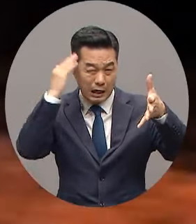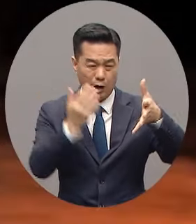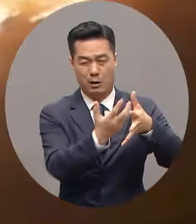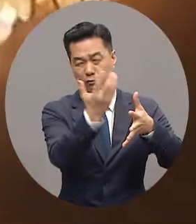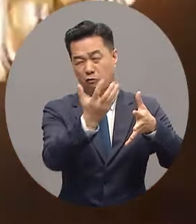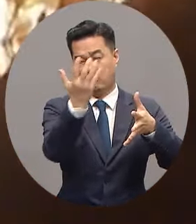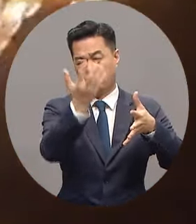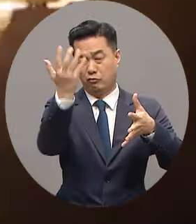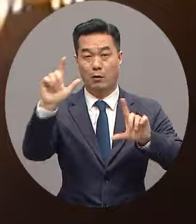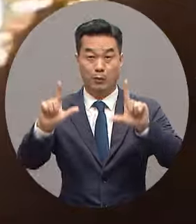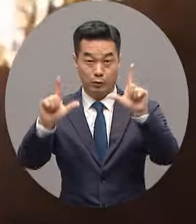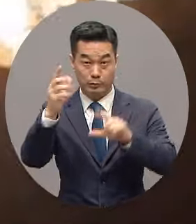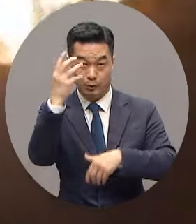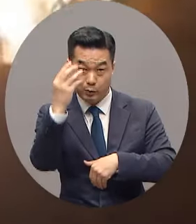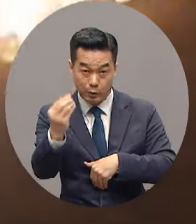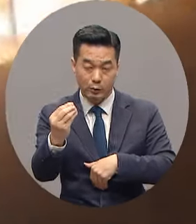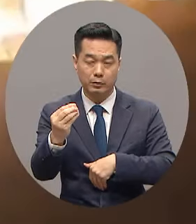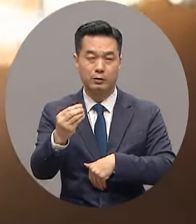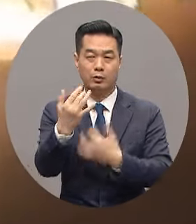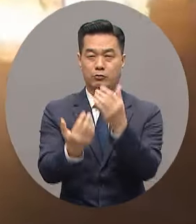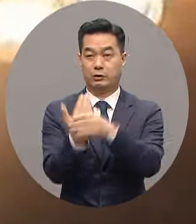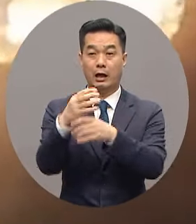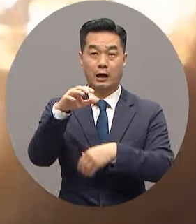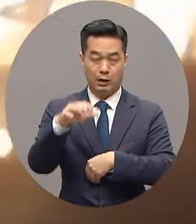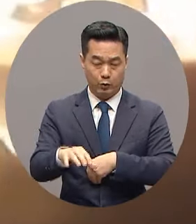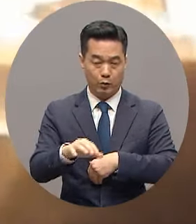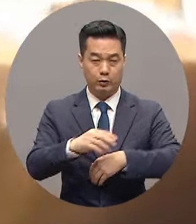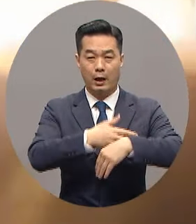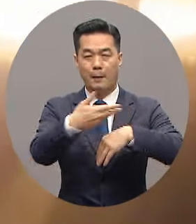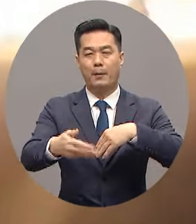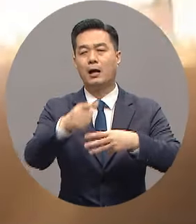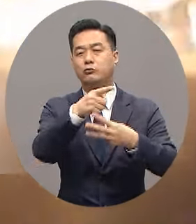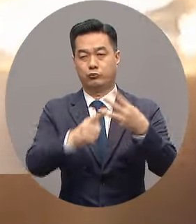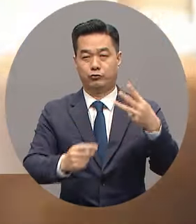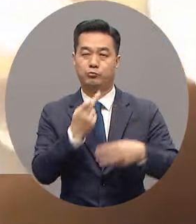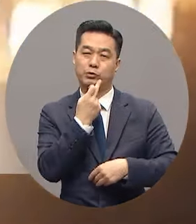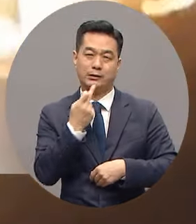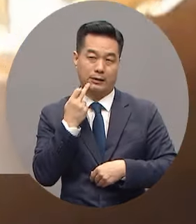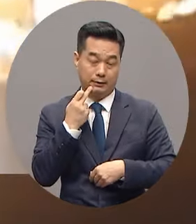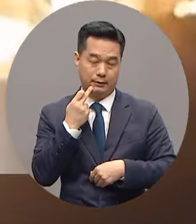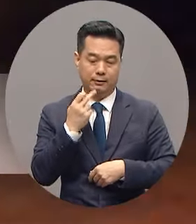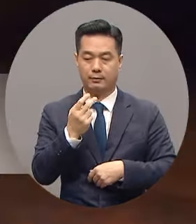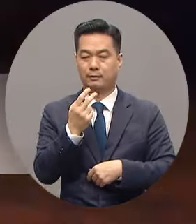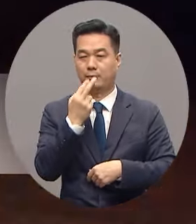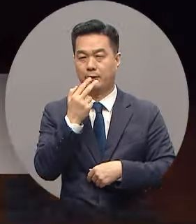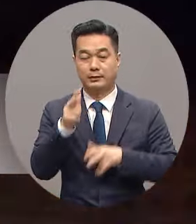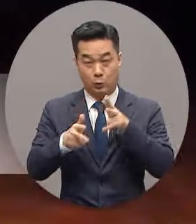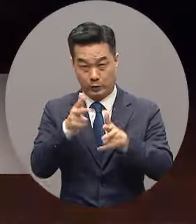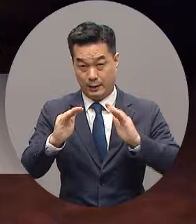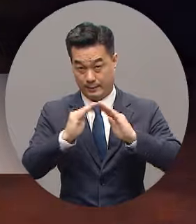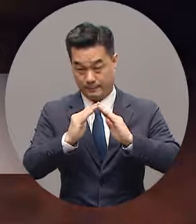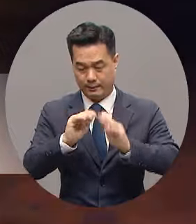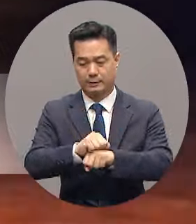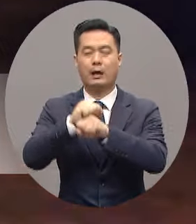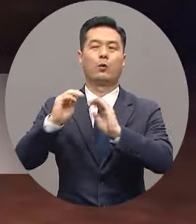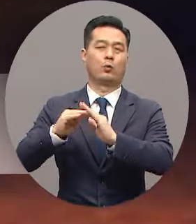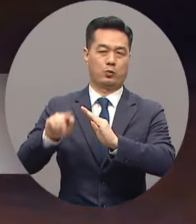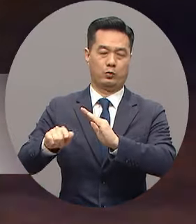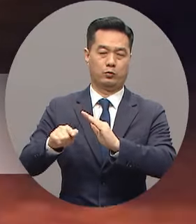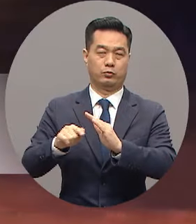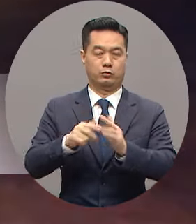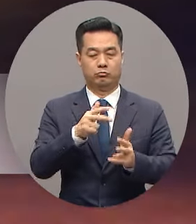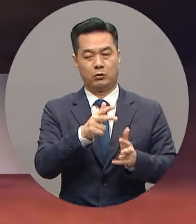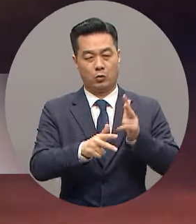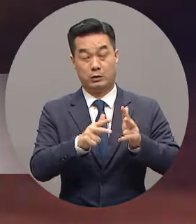연기가 솟아오릅니다. 불이 난 곳은 경기 파주시 문산읍의 한 플라스틱 공장 창고. 공장이 운영을 마친